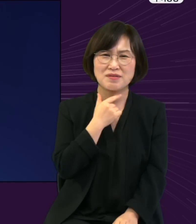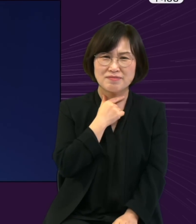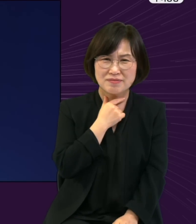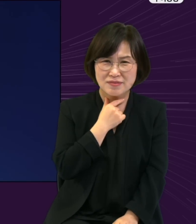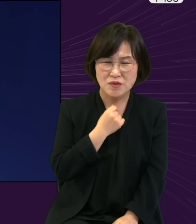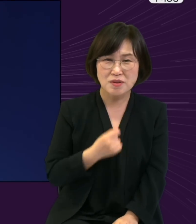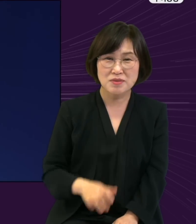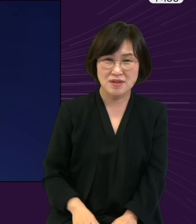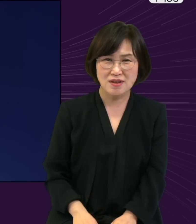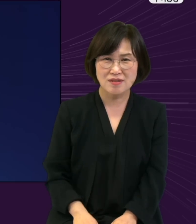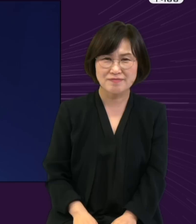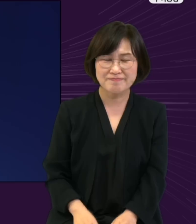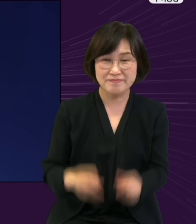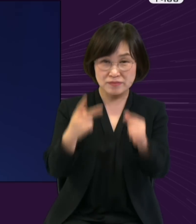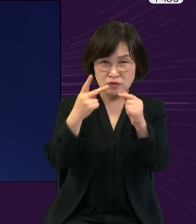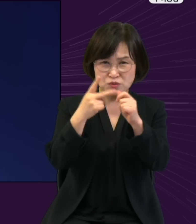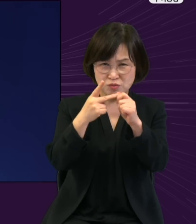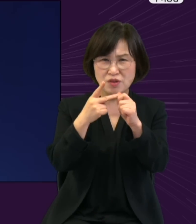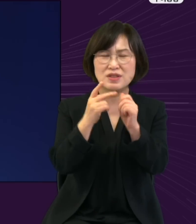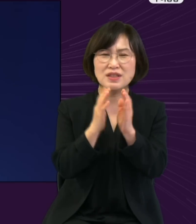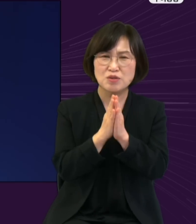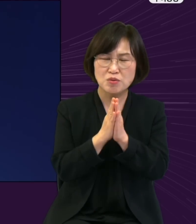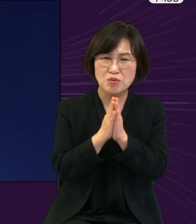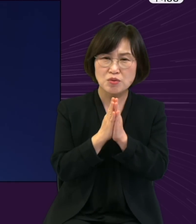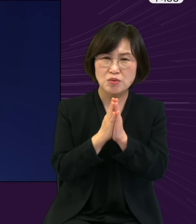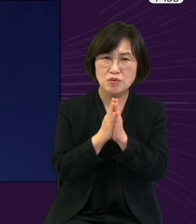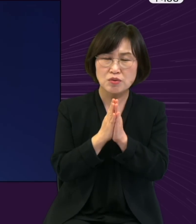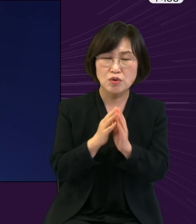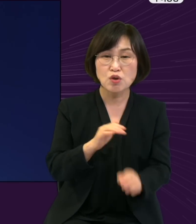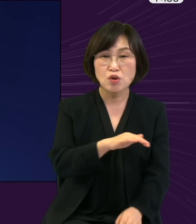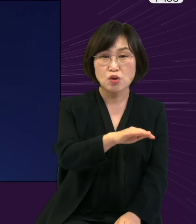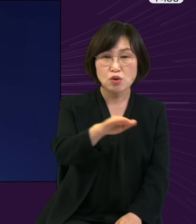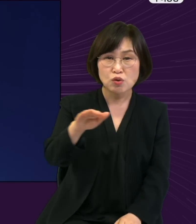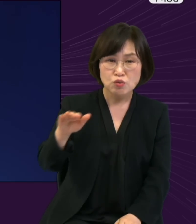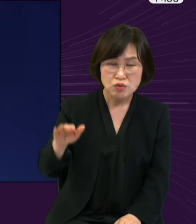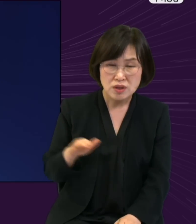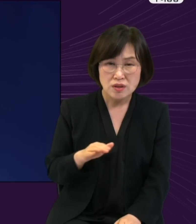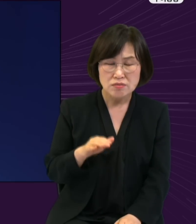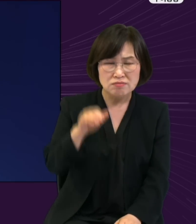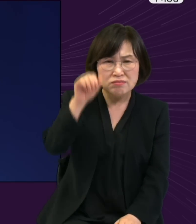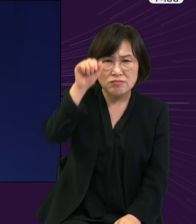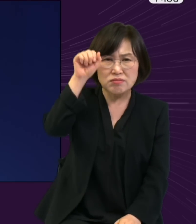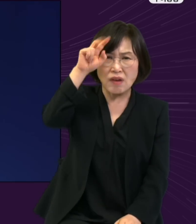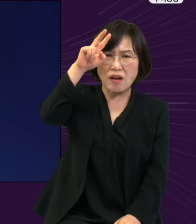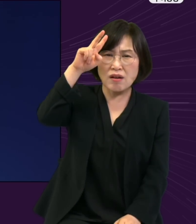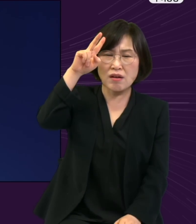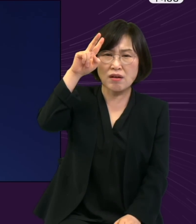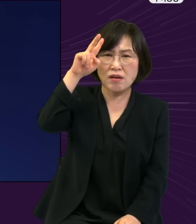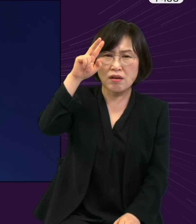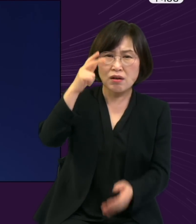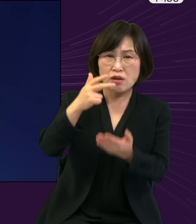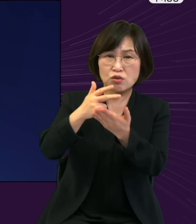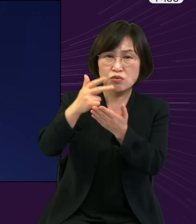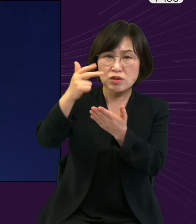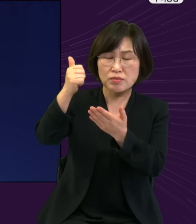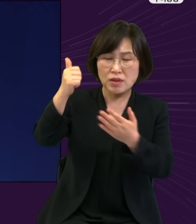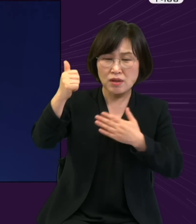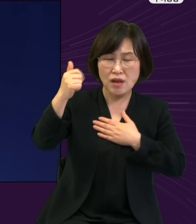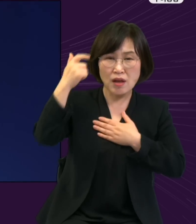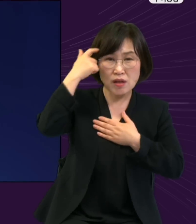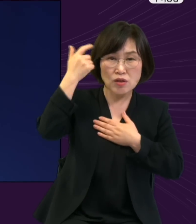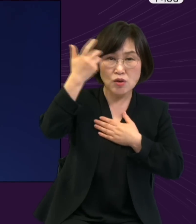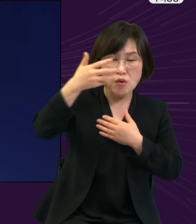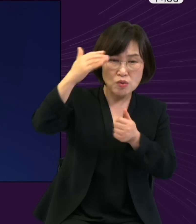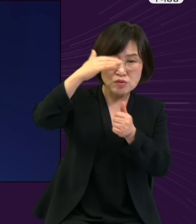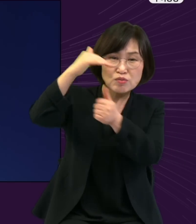두 번째 기도는, 여러분, 우리에게도 어느 날 어느 순간에 주님이 내 영혼을 부르시는 그날이 있다는